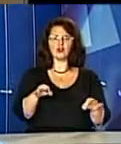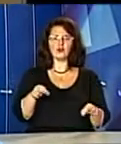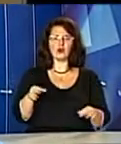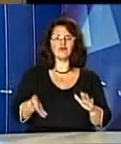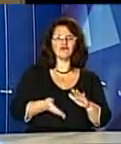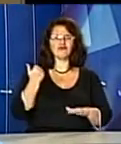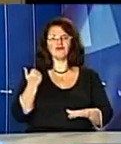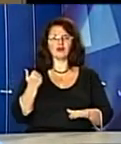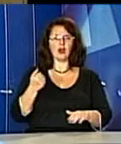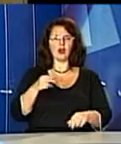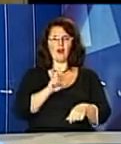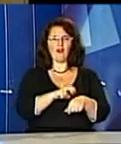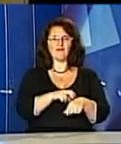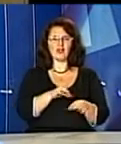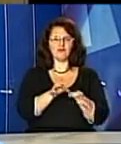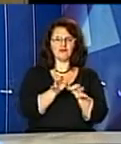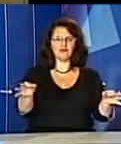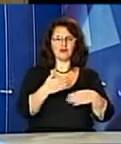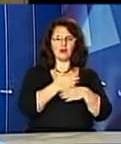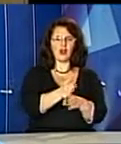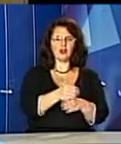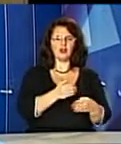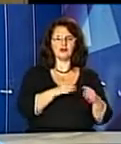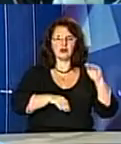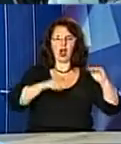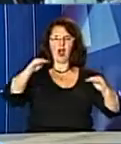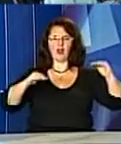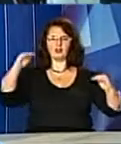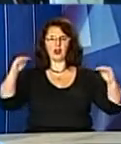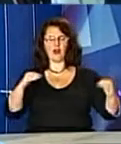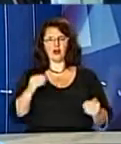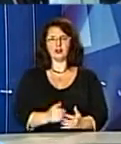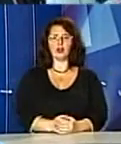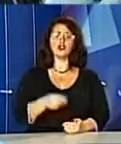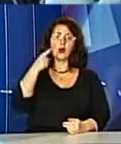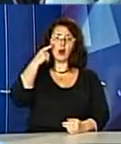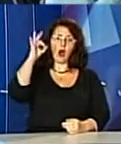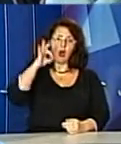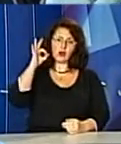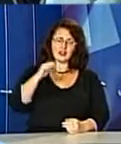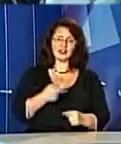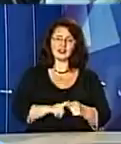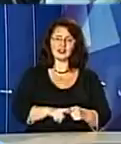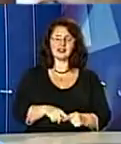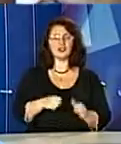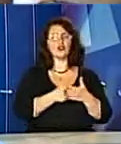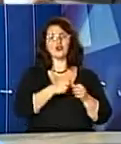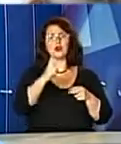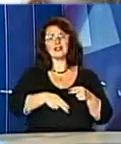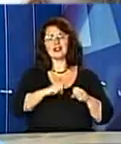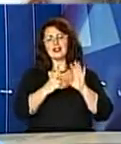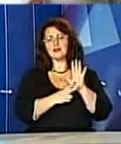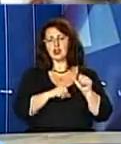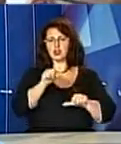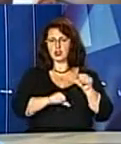на категорії. Окрім того, щоб забезпечити кращу якість послуг лікаря в Україні, до кінця 2017 року запровадять нові